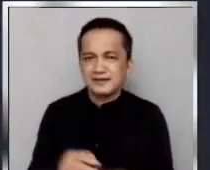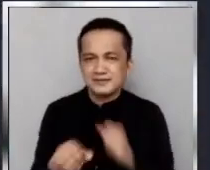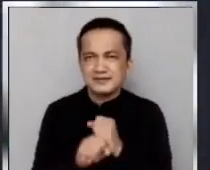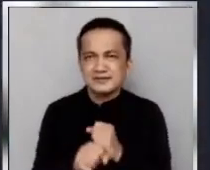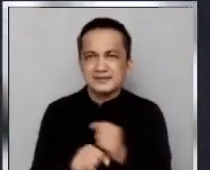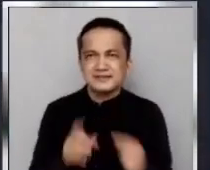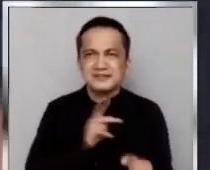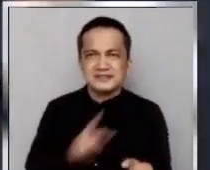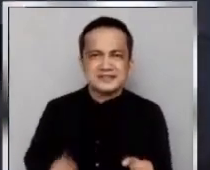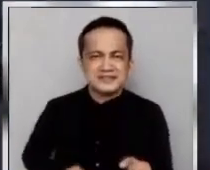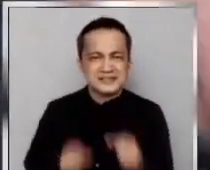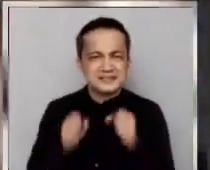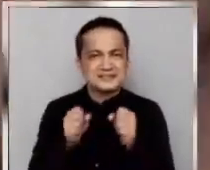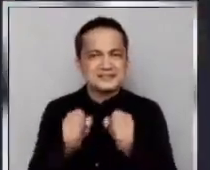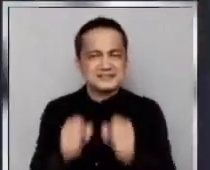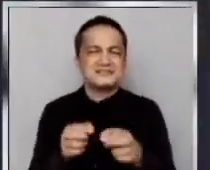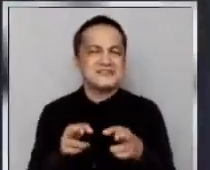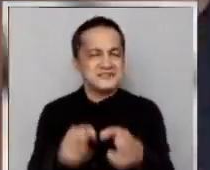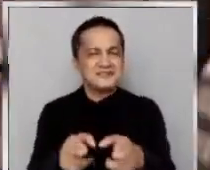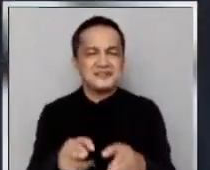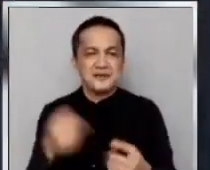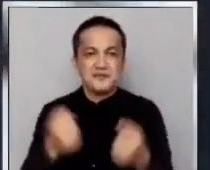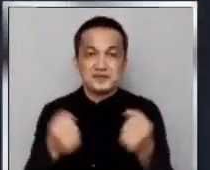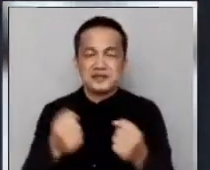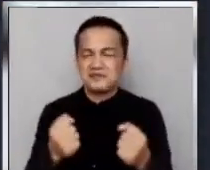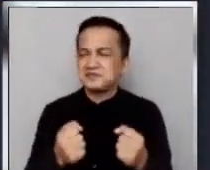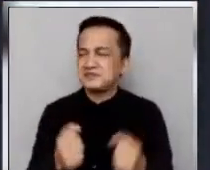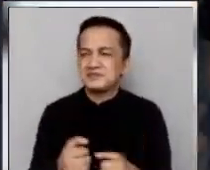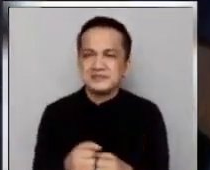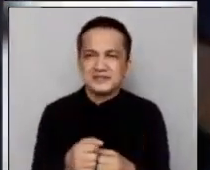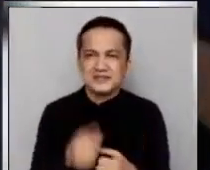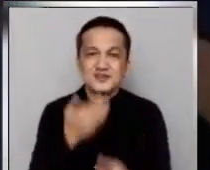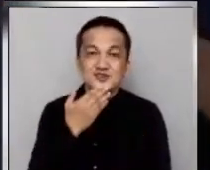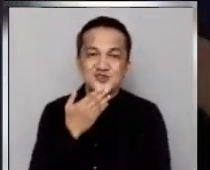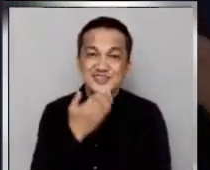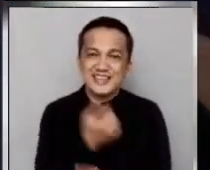kalsada. Pa sa driver. Sweet lover.